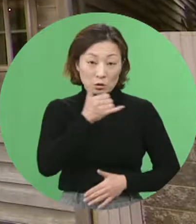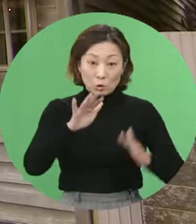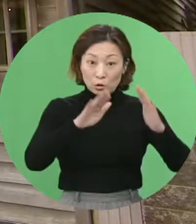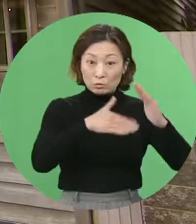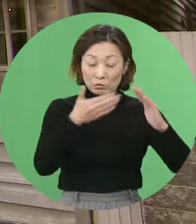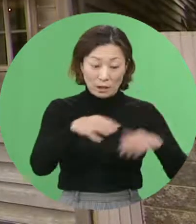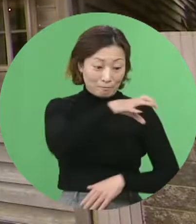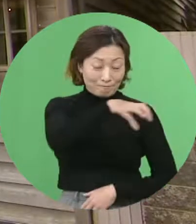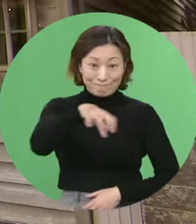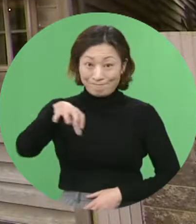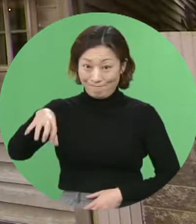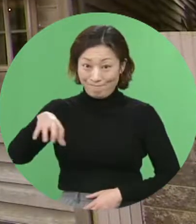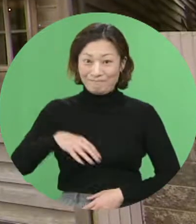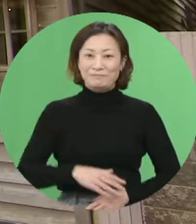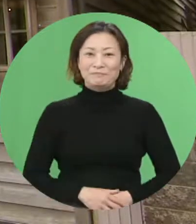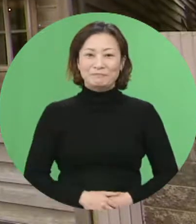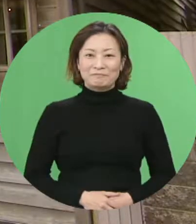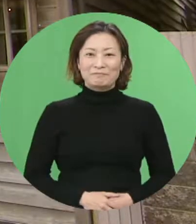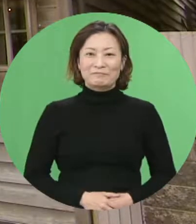在。